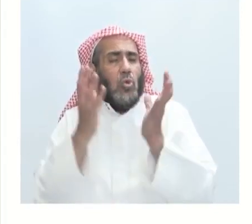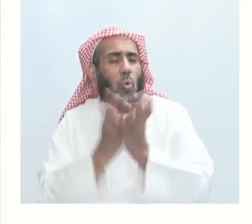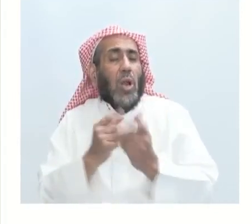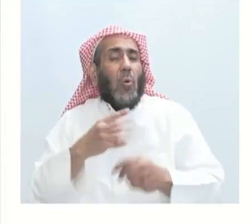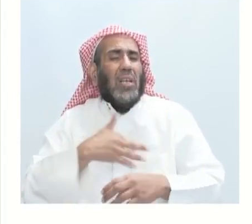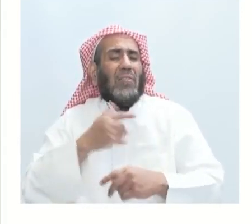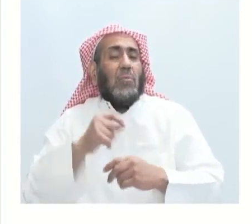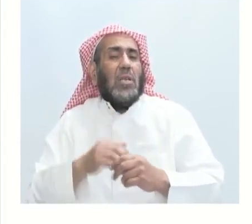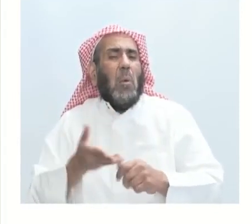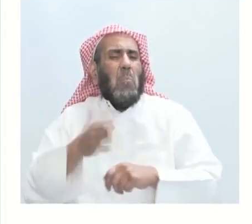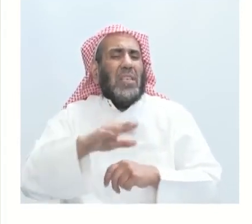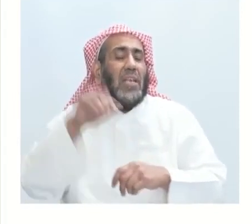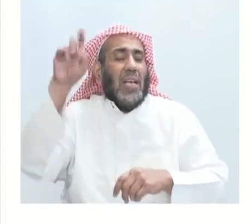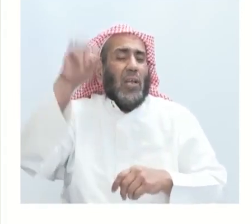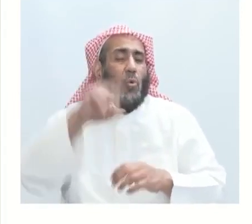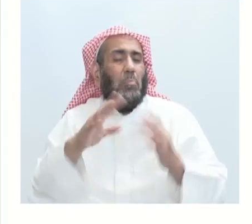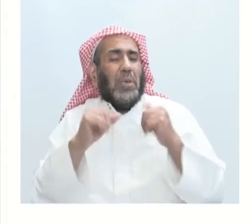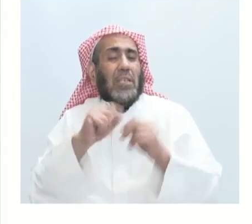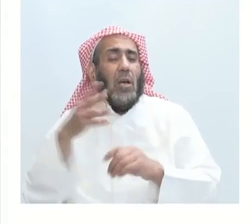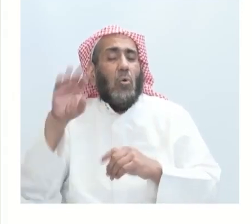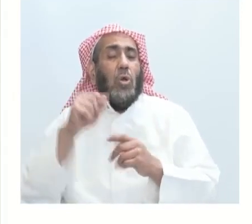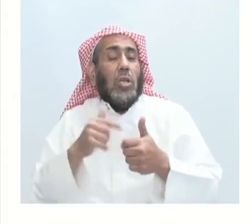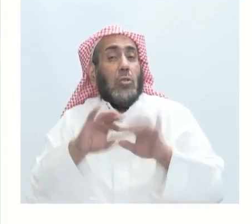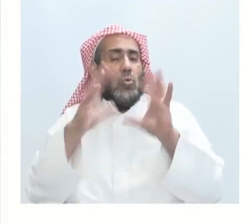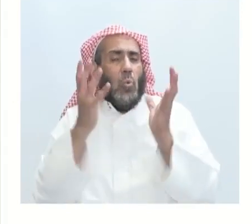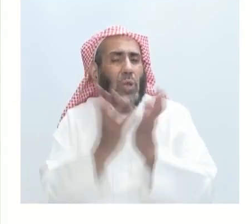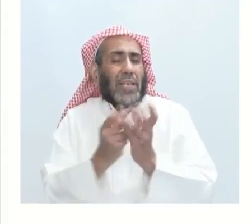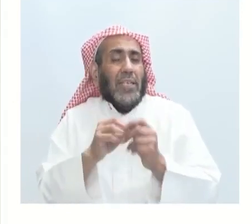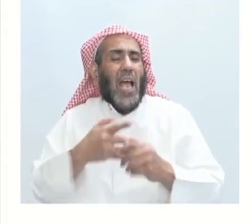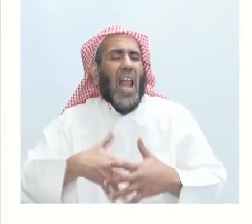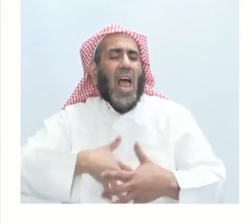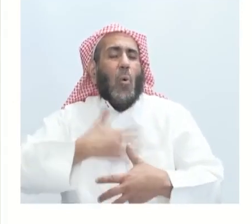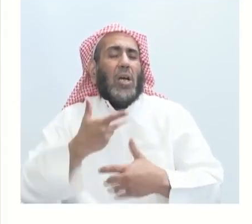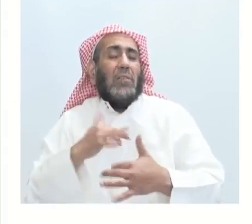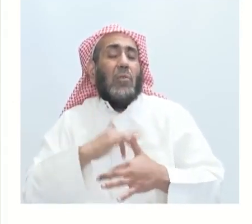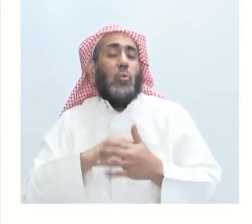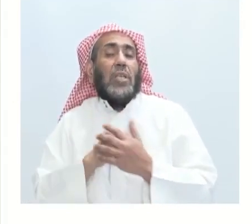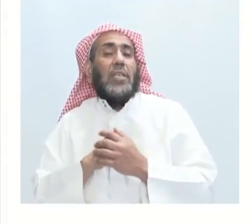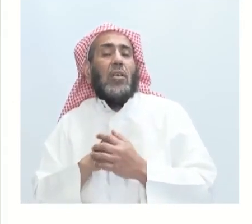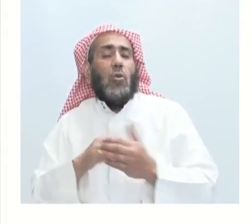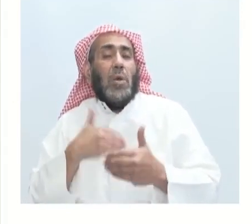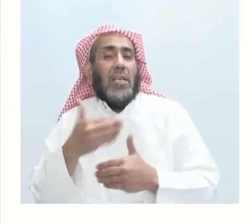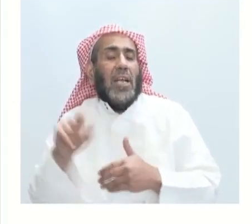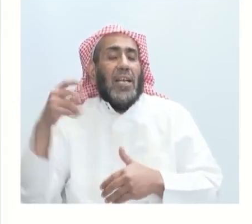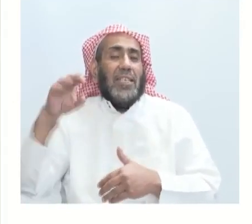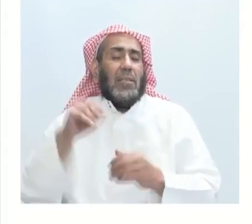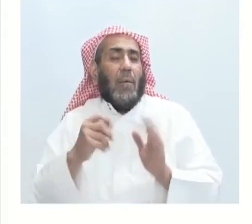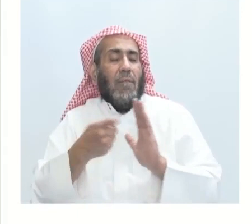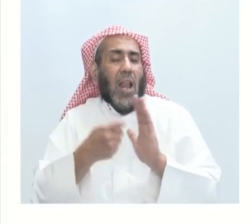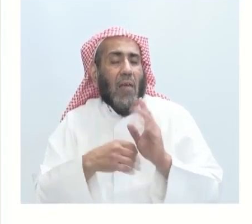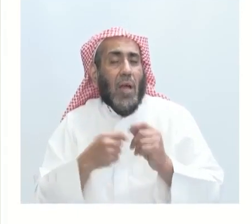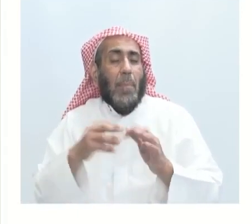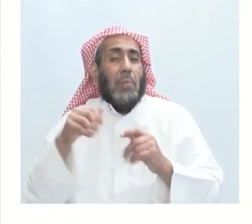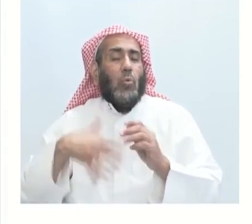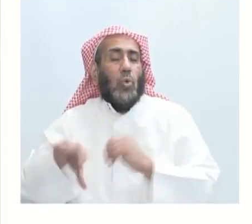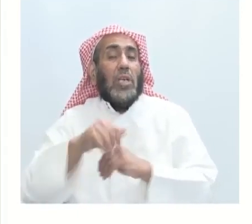الوطنيه وهي مصرع كيلوبترا وقمبيز وعلي بكر كبير واثنتان تصوران العواطف الوجدانيه ثم جاء عزيز اباضه فالف من النمط